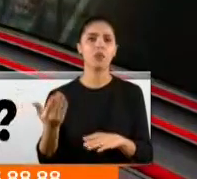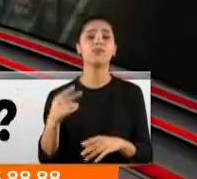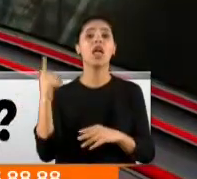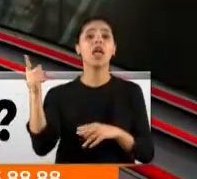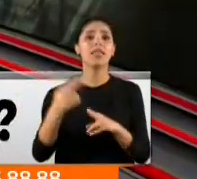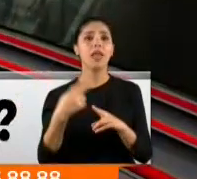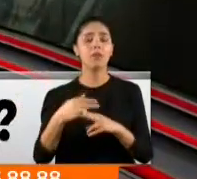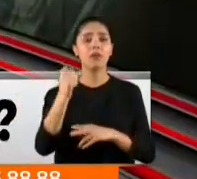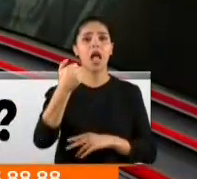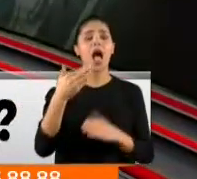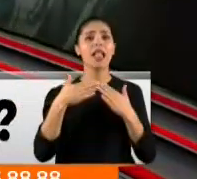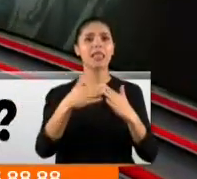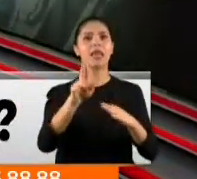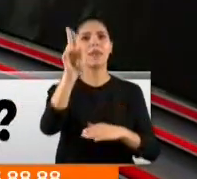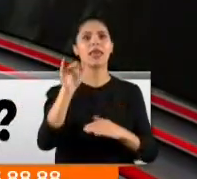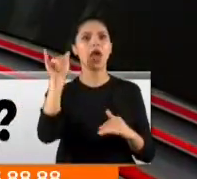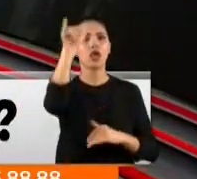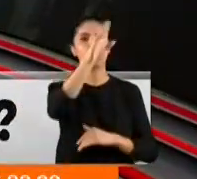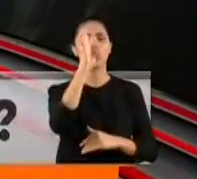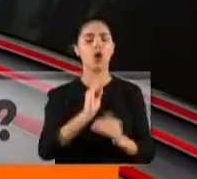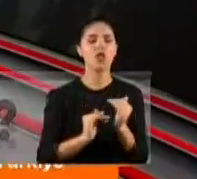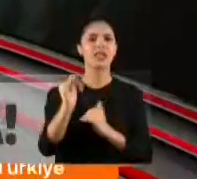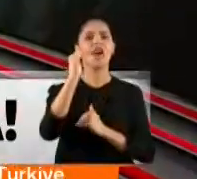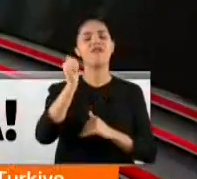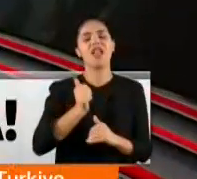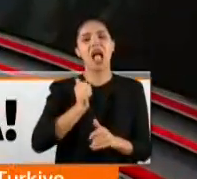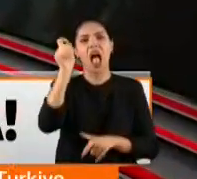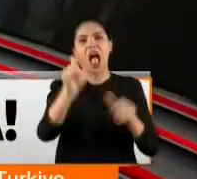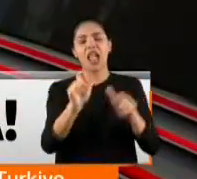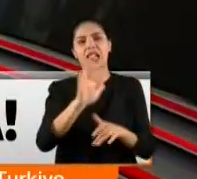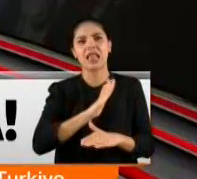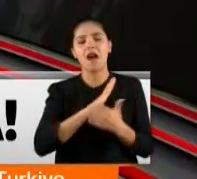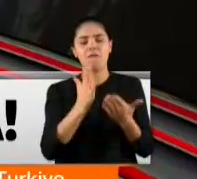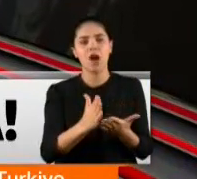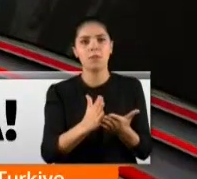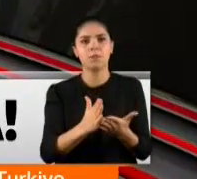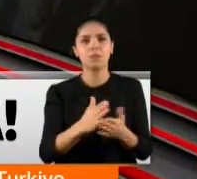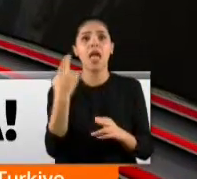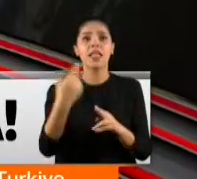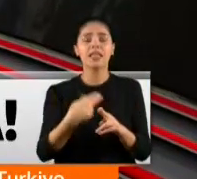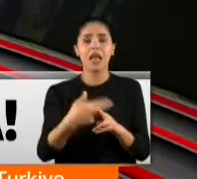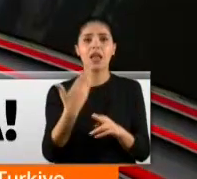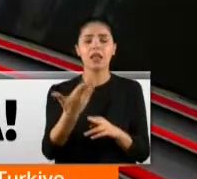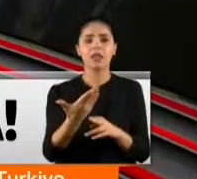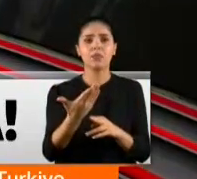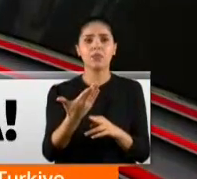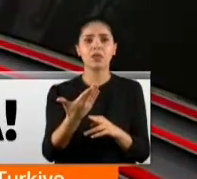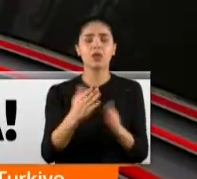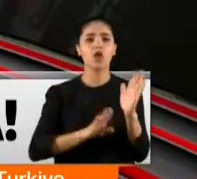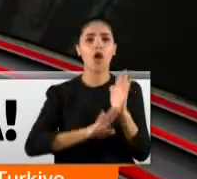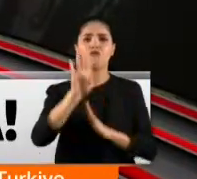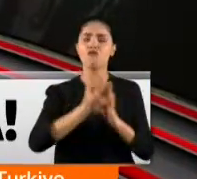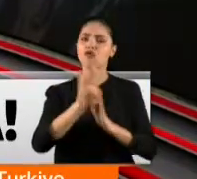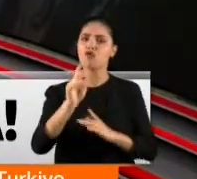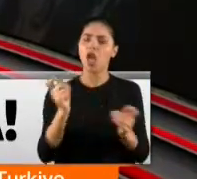tatbikatta 27/6 uçak ve 400'den fazla asker var bu işin askeri sayısal tarafı tatbikatta seyir